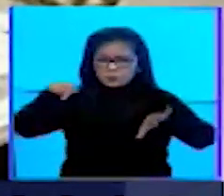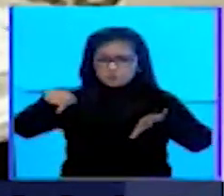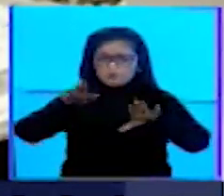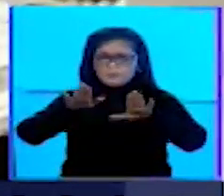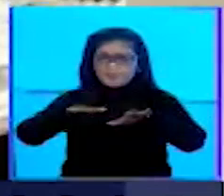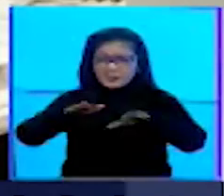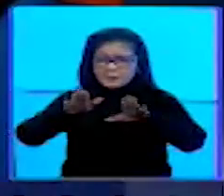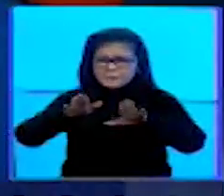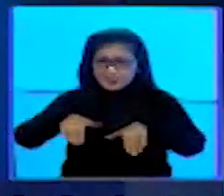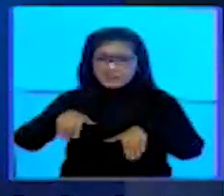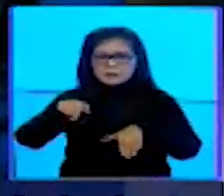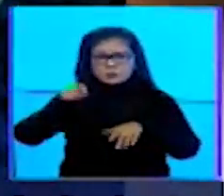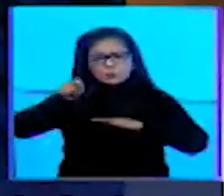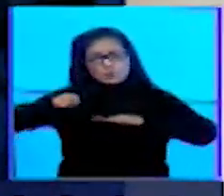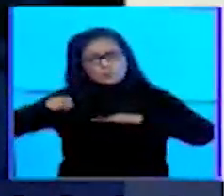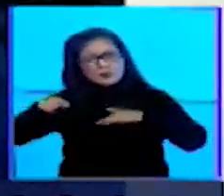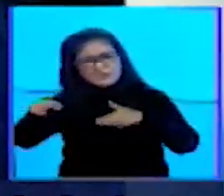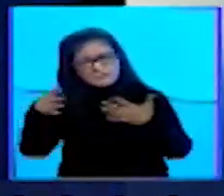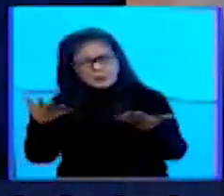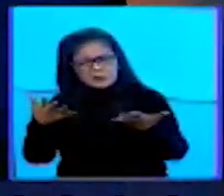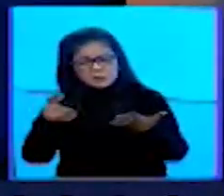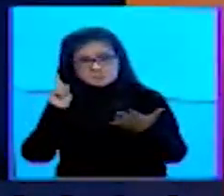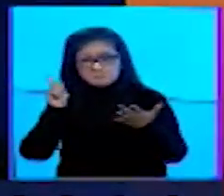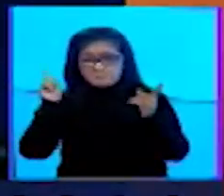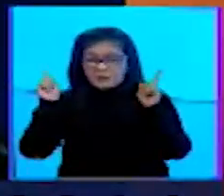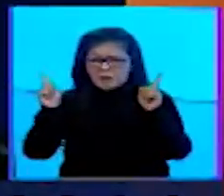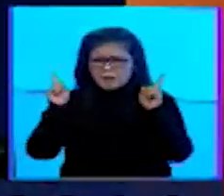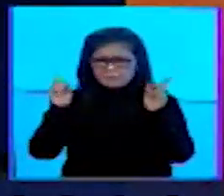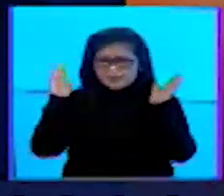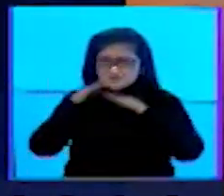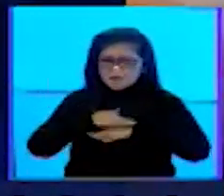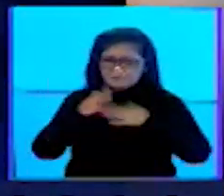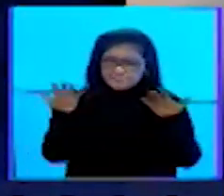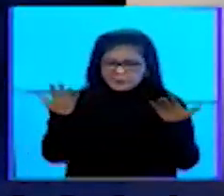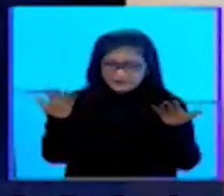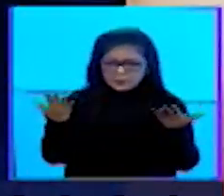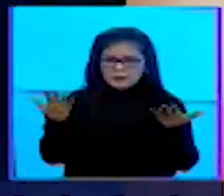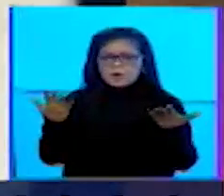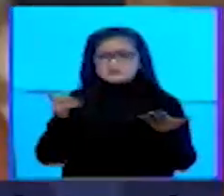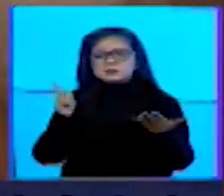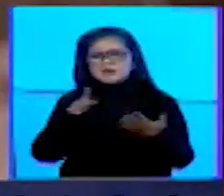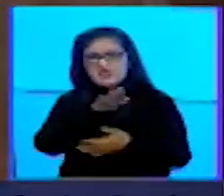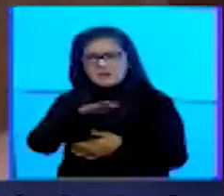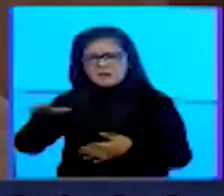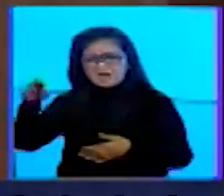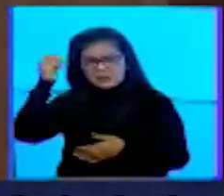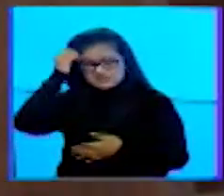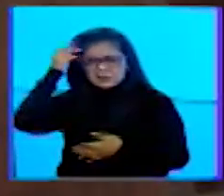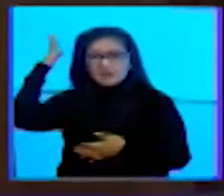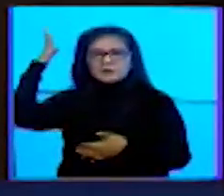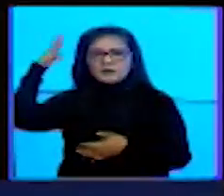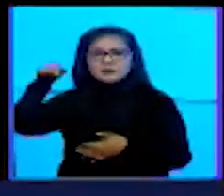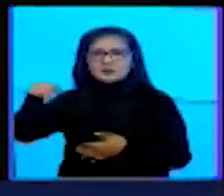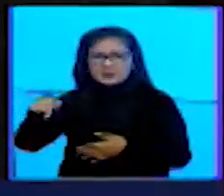bagaimana hukumnya dalam agama Islam. Lama-lama dia akan sadar sendiri. Ketika dia sadar, baru kita ambil. Yuk, hapus tato,